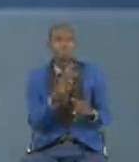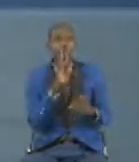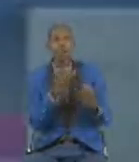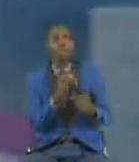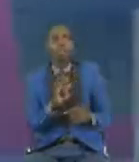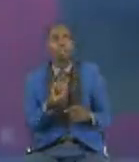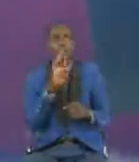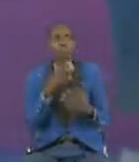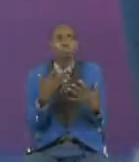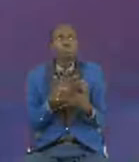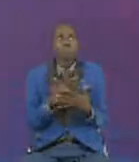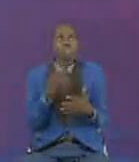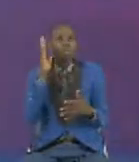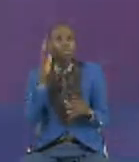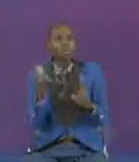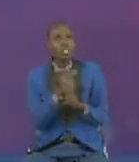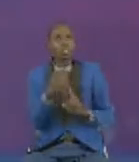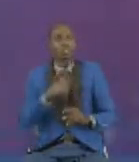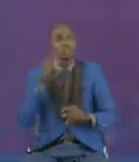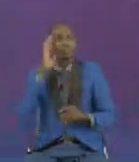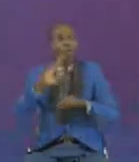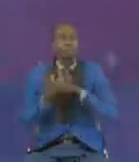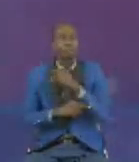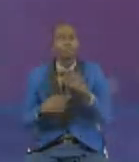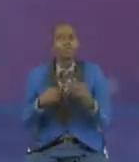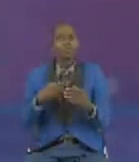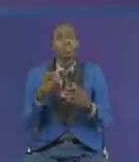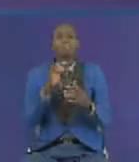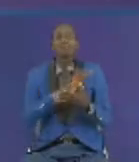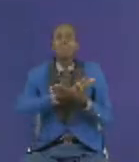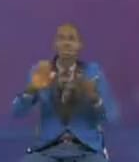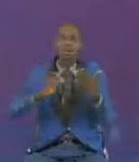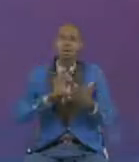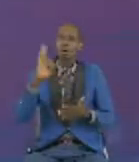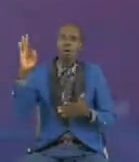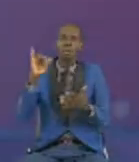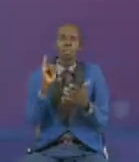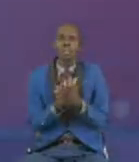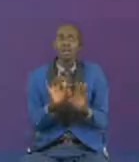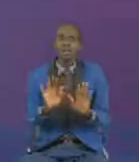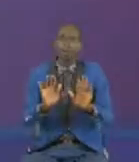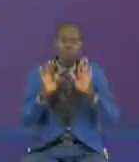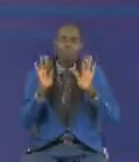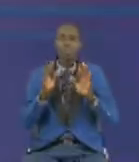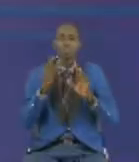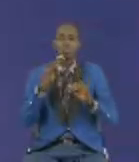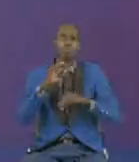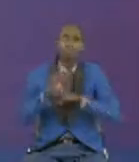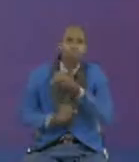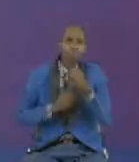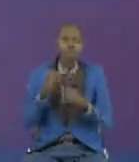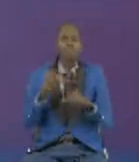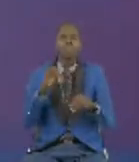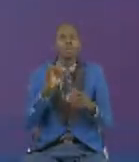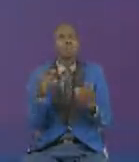Ils viennent. Oh, ils vont m'atteindre. Ils vont me punir. La peur de subir les afflictions dans le corps.